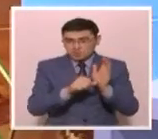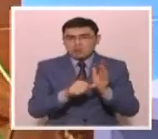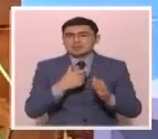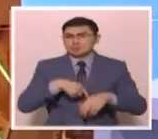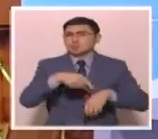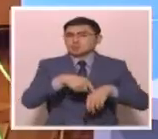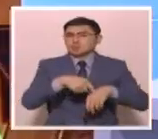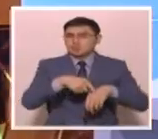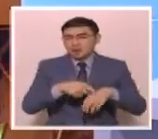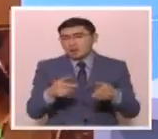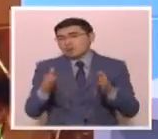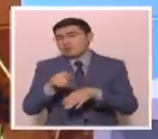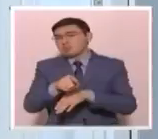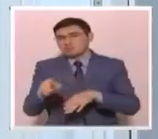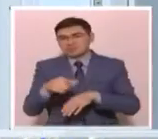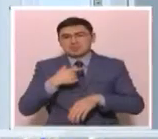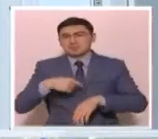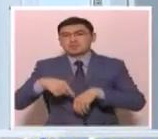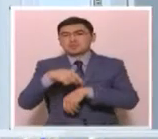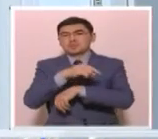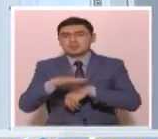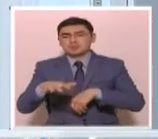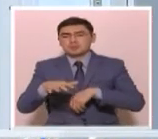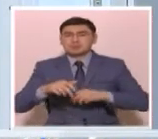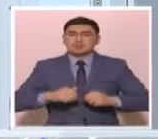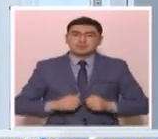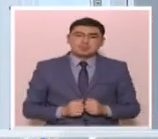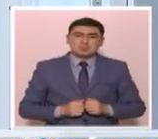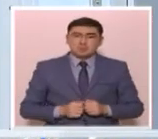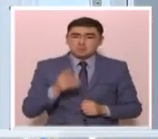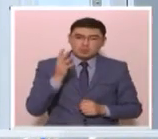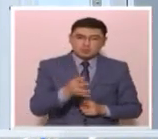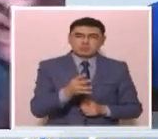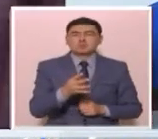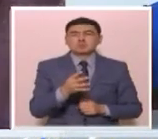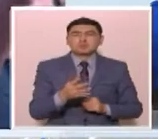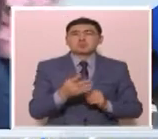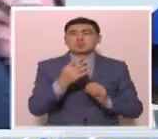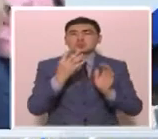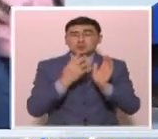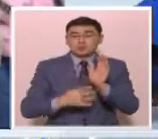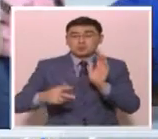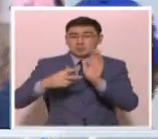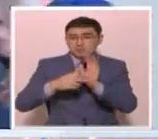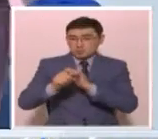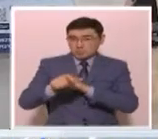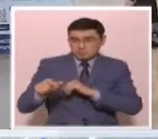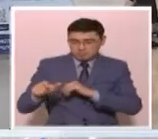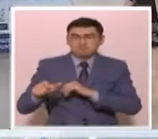симптомды, қалған 11-і симптомсыз. Жалпы індет басталғалы 4098 маңғыстаулық қауіпті вирус